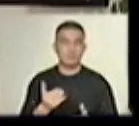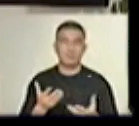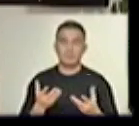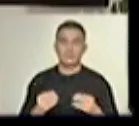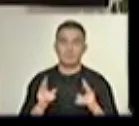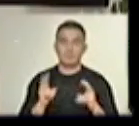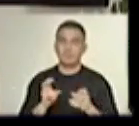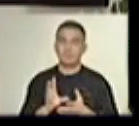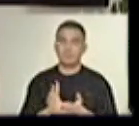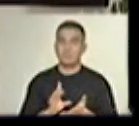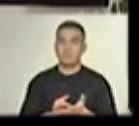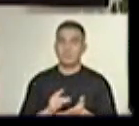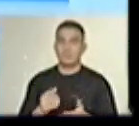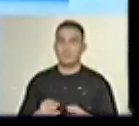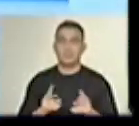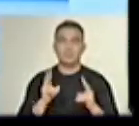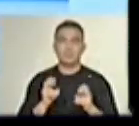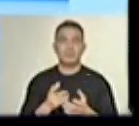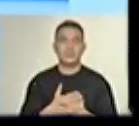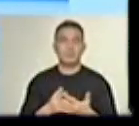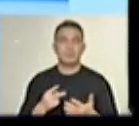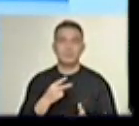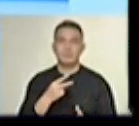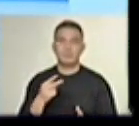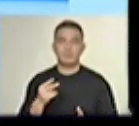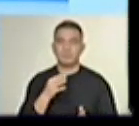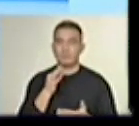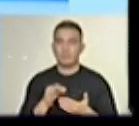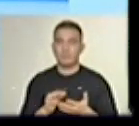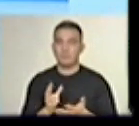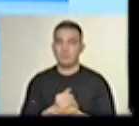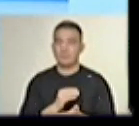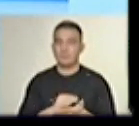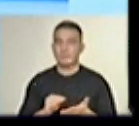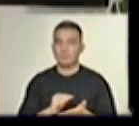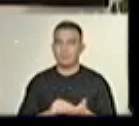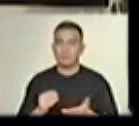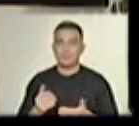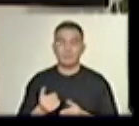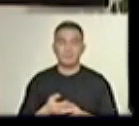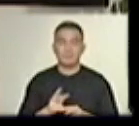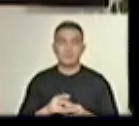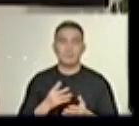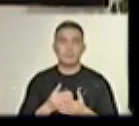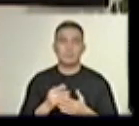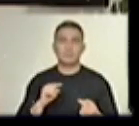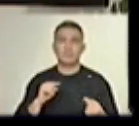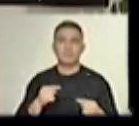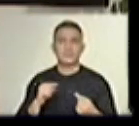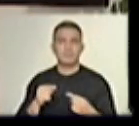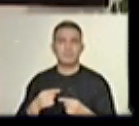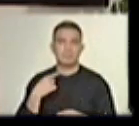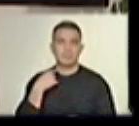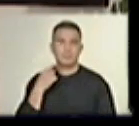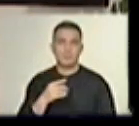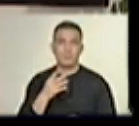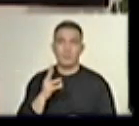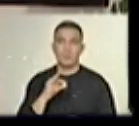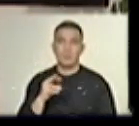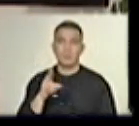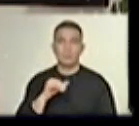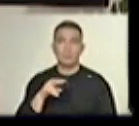yozib oling. Masalalar yechish. Siz bilan avvalgi darsimizda qarama-qarshi sonlar, sonning